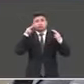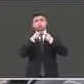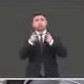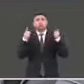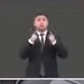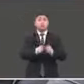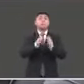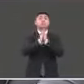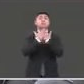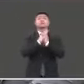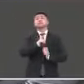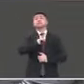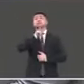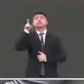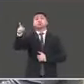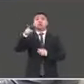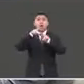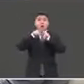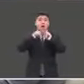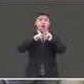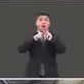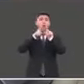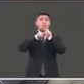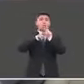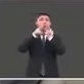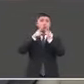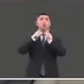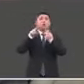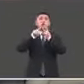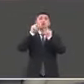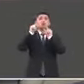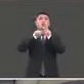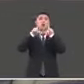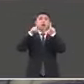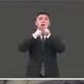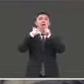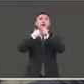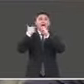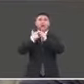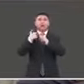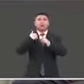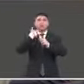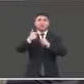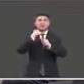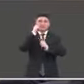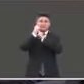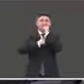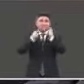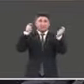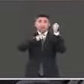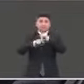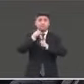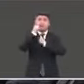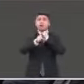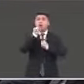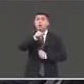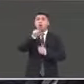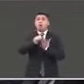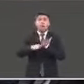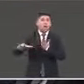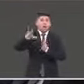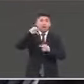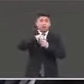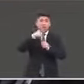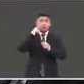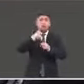Mersin'de Akkuyu nükleer güç santralini ziyaret edip içinde çok sayıda fabrikanın da yer aldığı